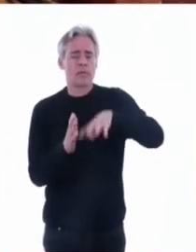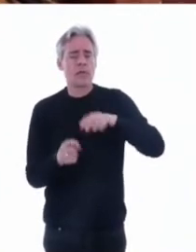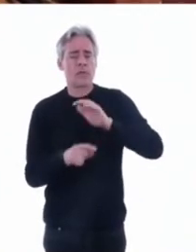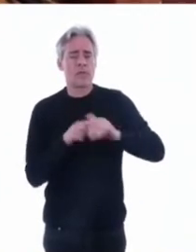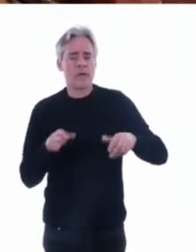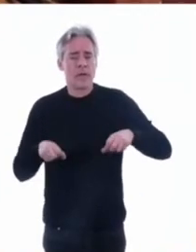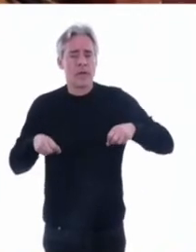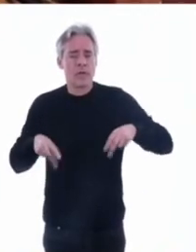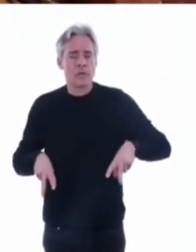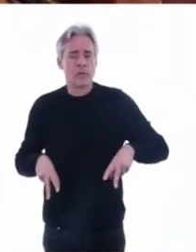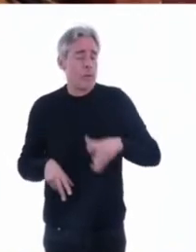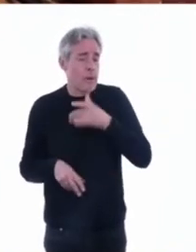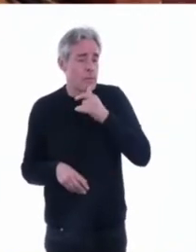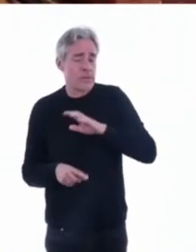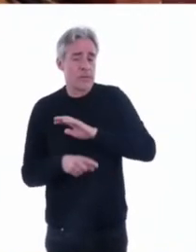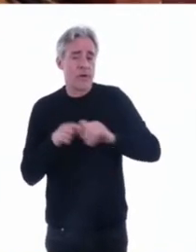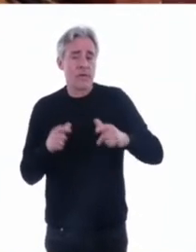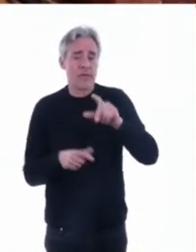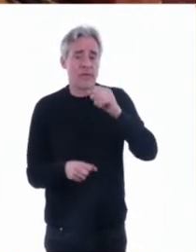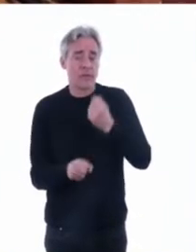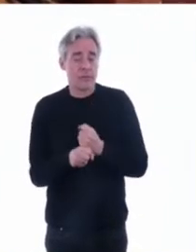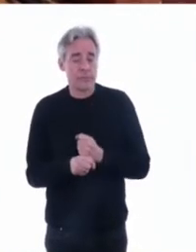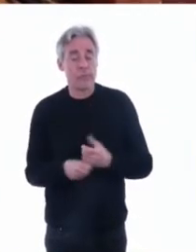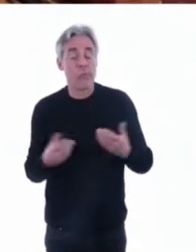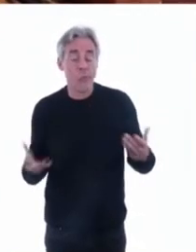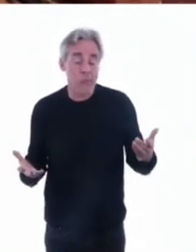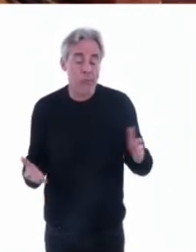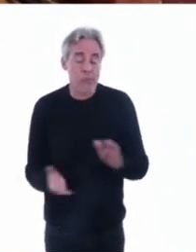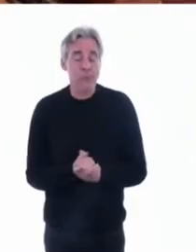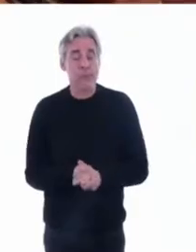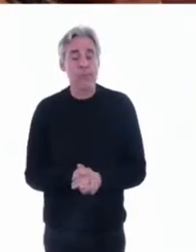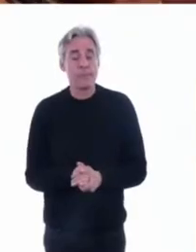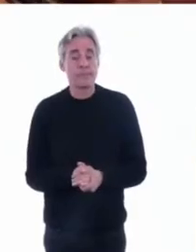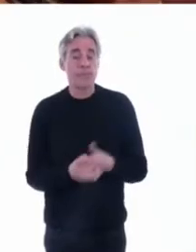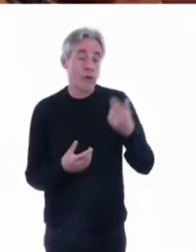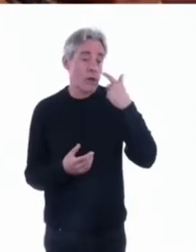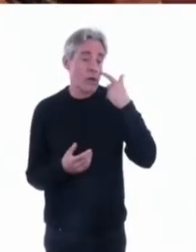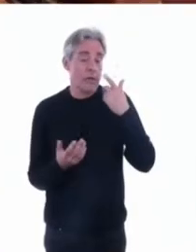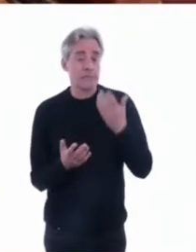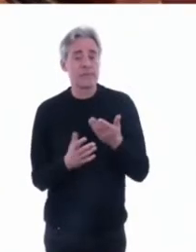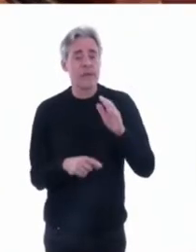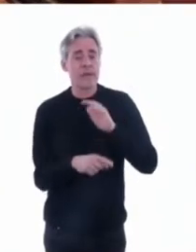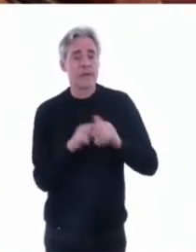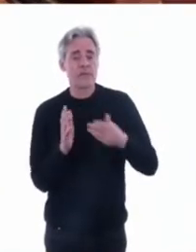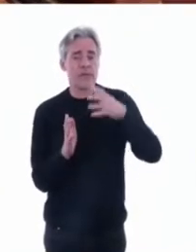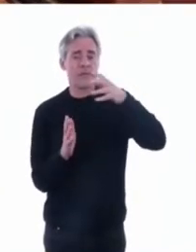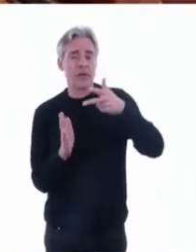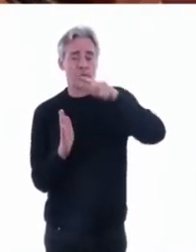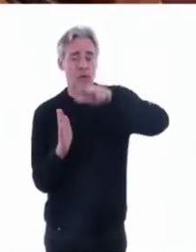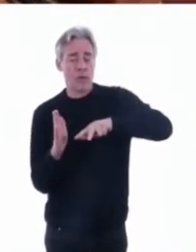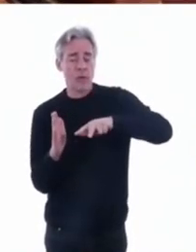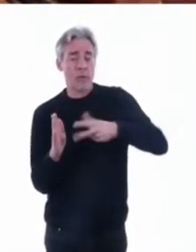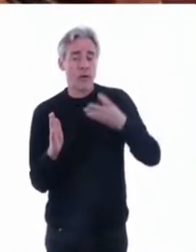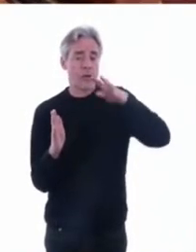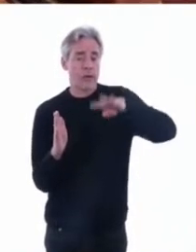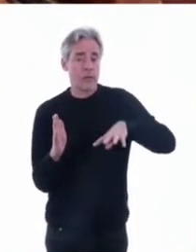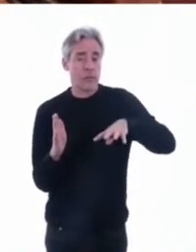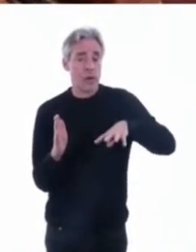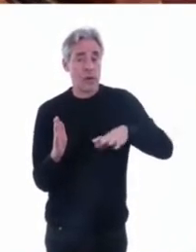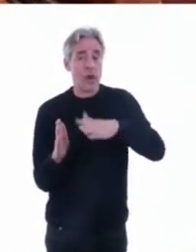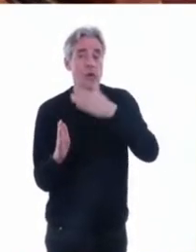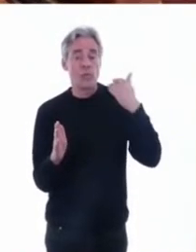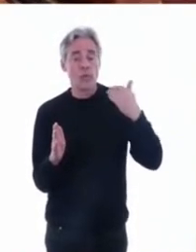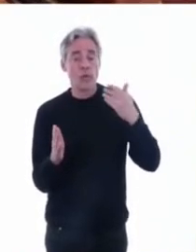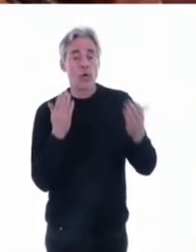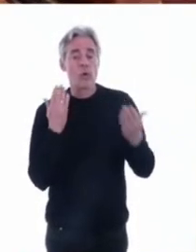Juppé n'avait pas été capable de faire en 20 ans. Alors j'ai regardé ce qui avait été fait en 3 mois et qui était donc bien meilleur que